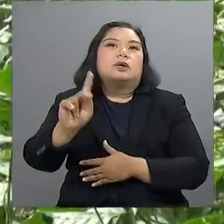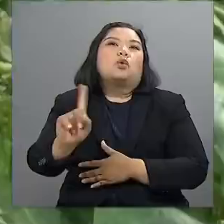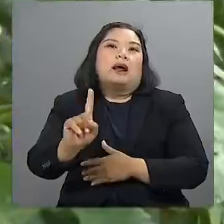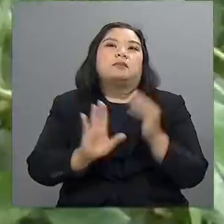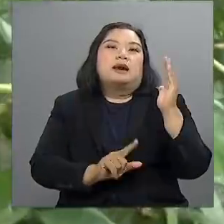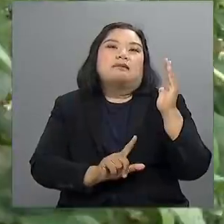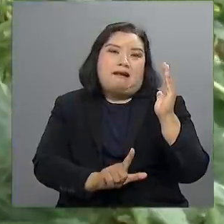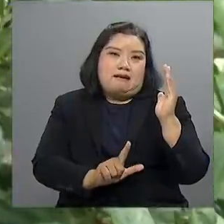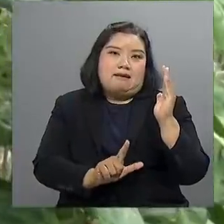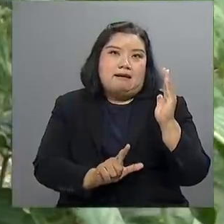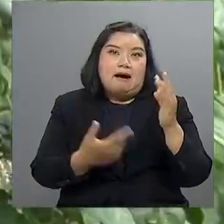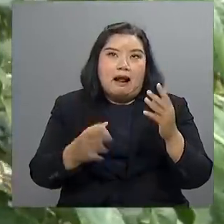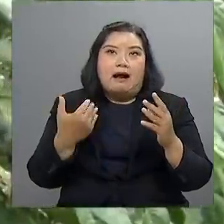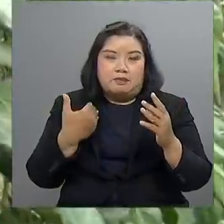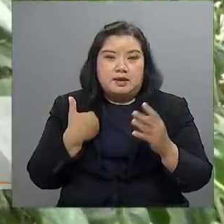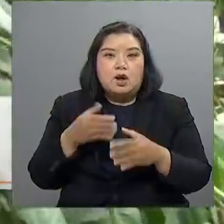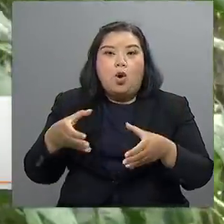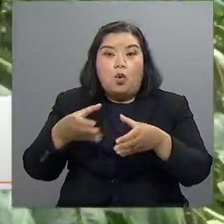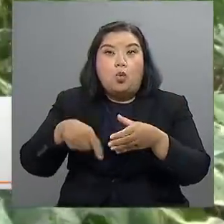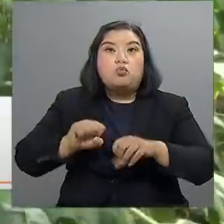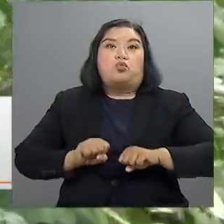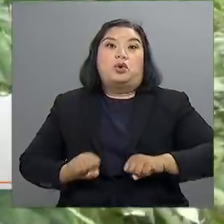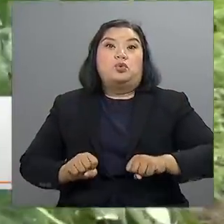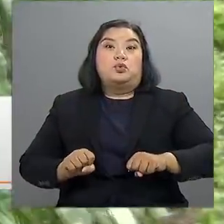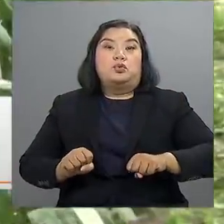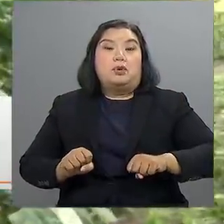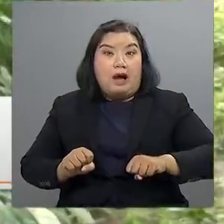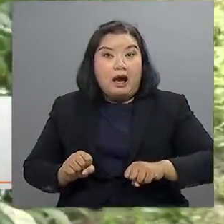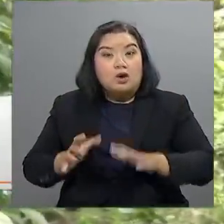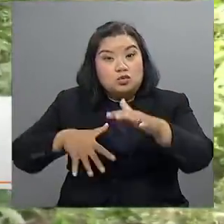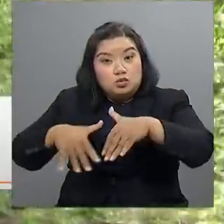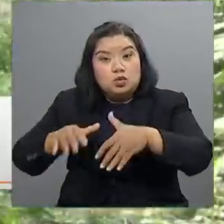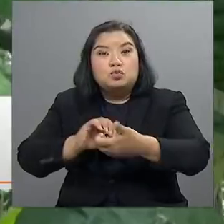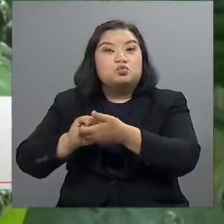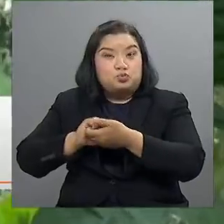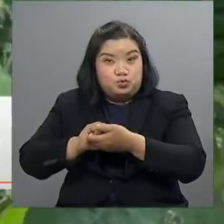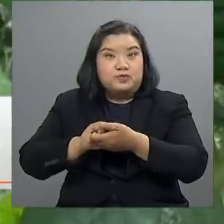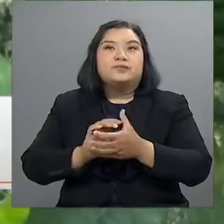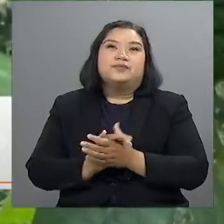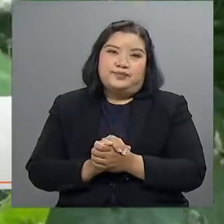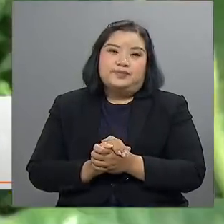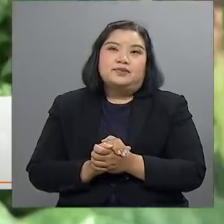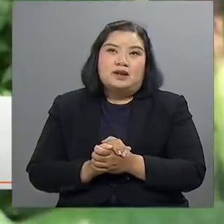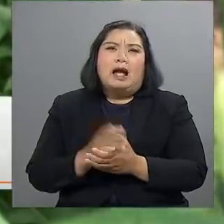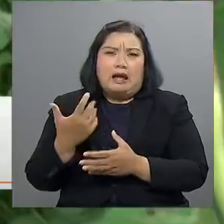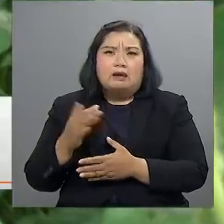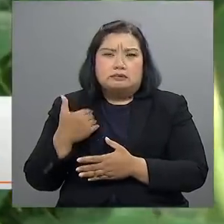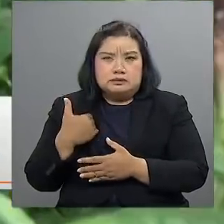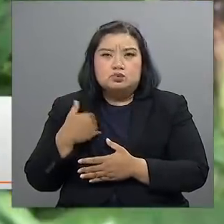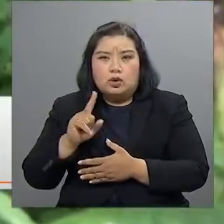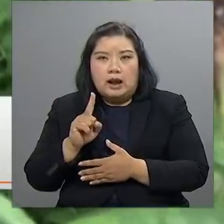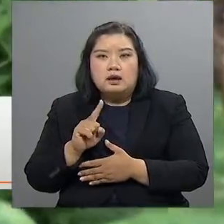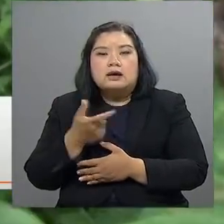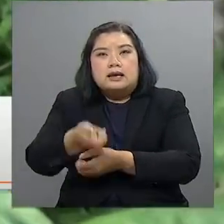ครับซึ่งปลูกโดยกลุ่มวัยรุ่นสร้างตัวในหมู่บ้านชื่อเนี่ยแม่เท่จริงๆใช้ชีวิตอยู่กับการปลูกพืชผักปลอดสาร